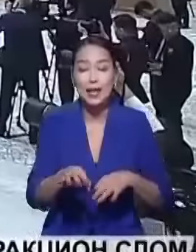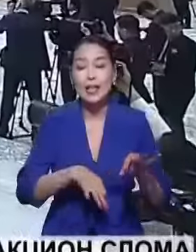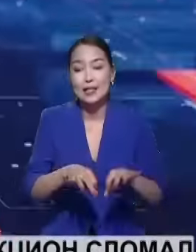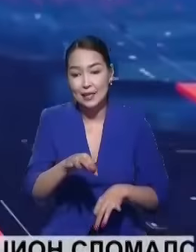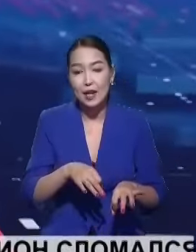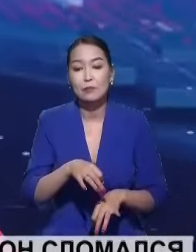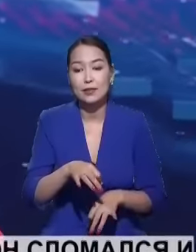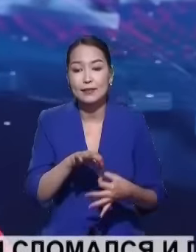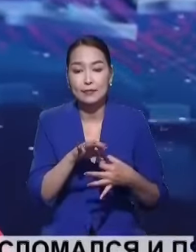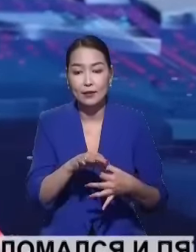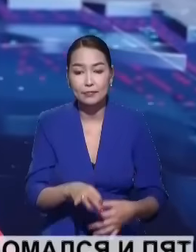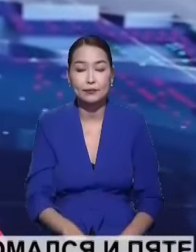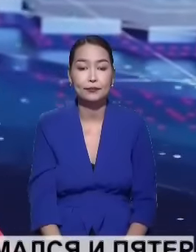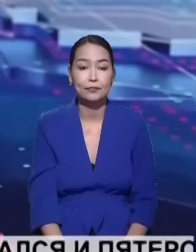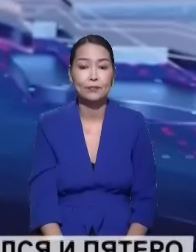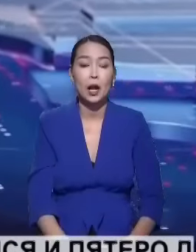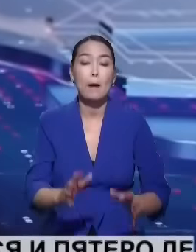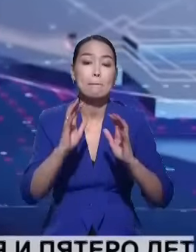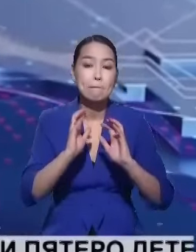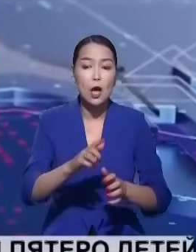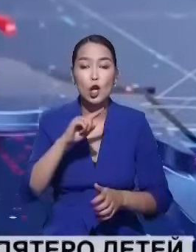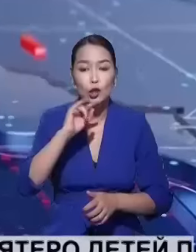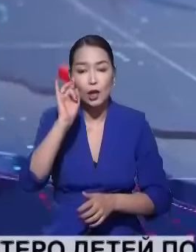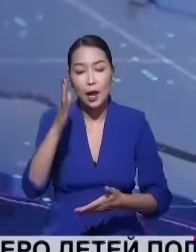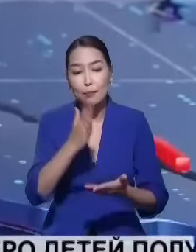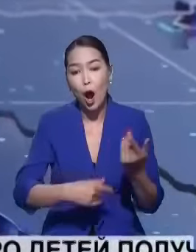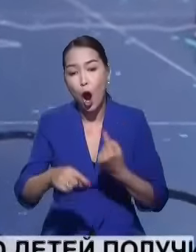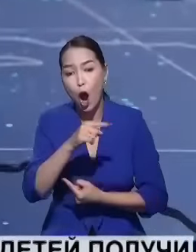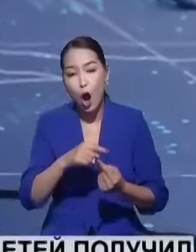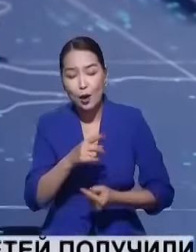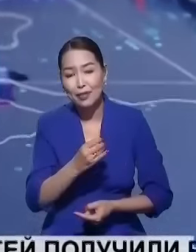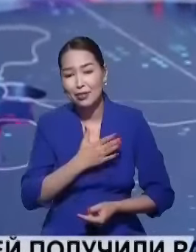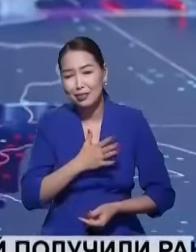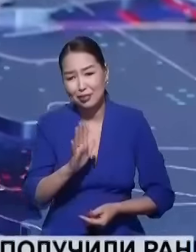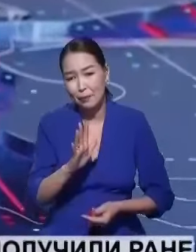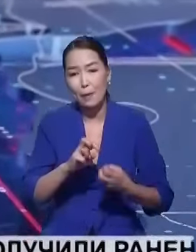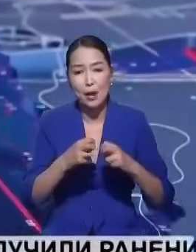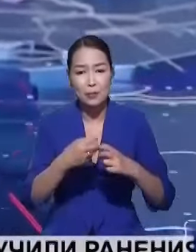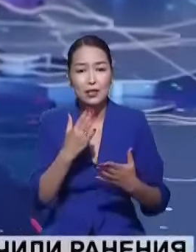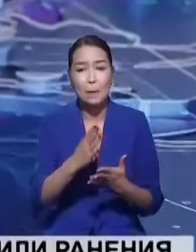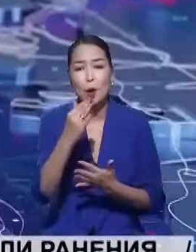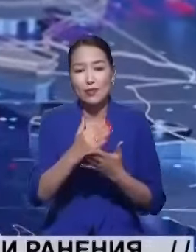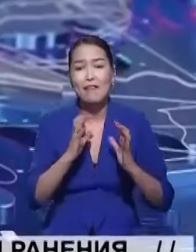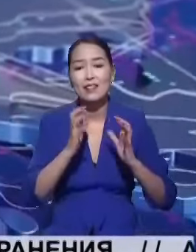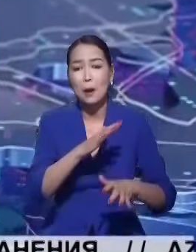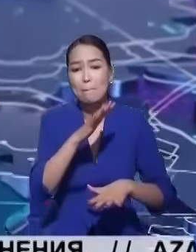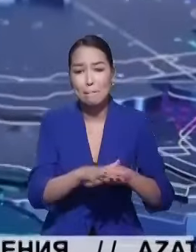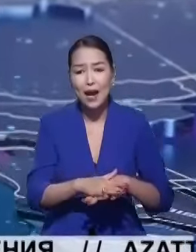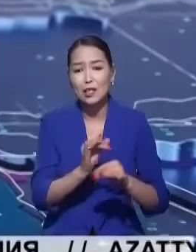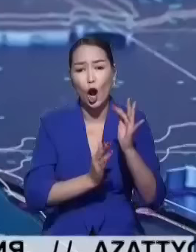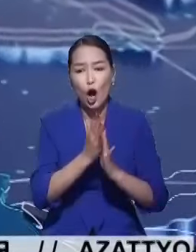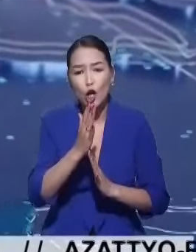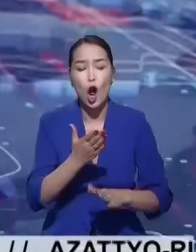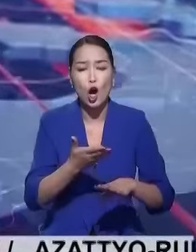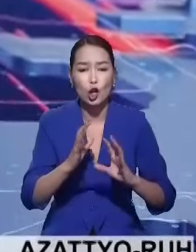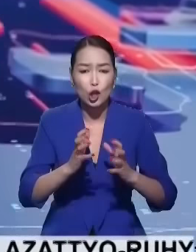связанности. В мировой экономике набирают обороты неблагоприятные тенденции. По данным Всемирного банка, темпы роста глобальной экономики